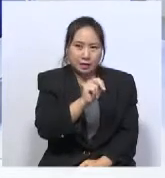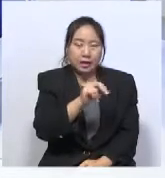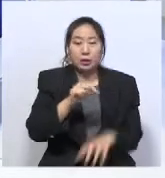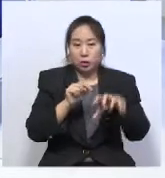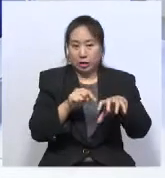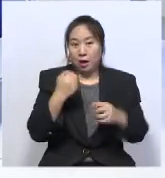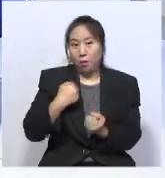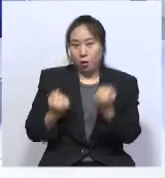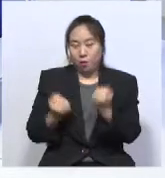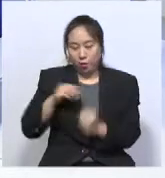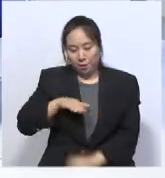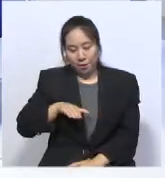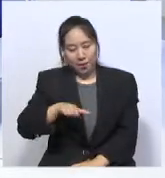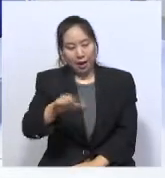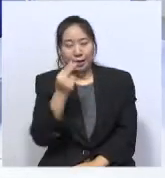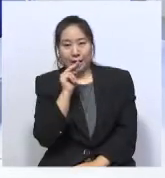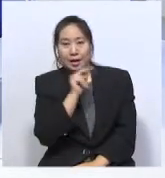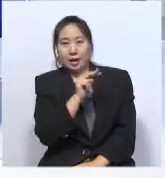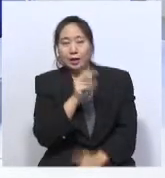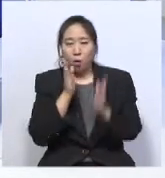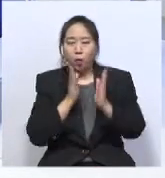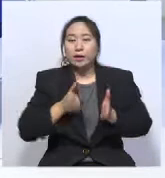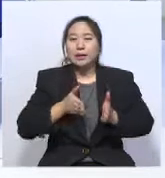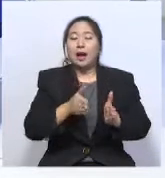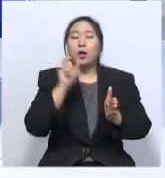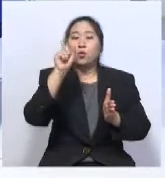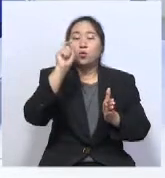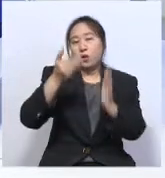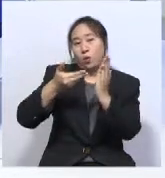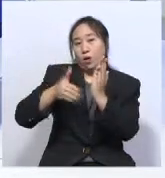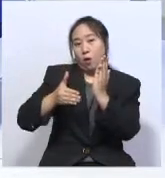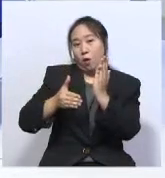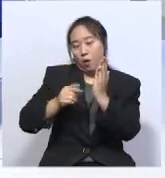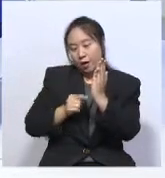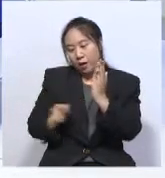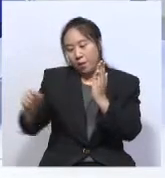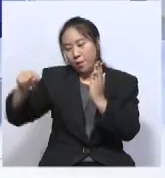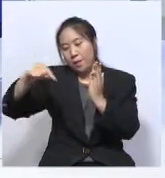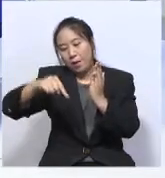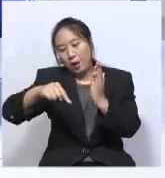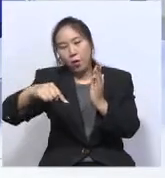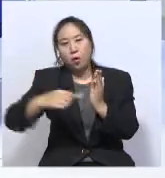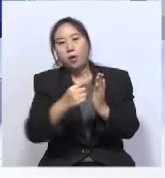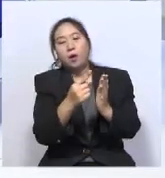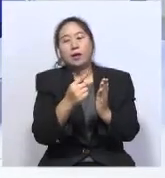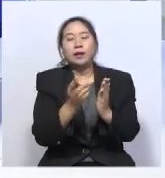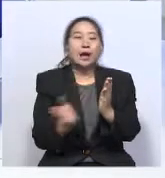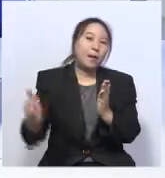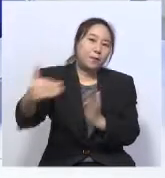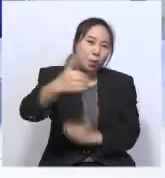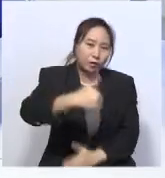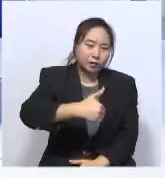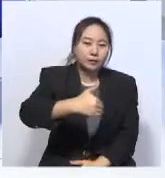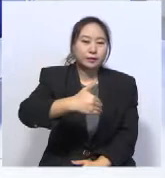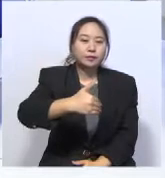ราขับรถผ่านนะครับจะเห็นว่าคนที่ใช้มอเตอร์เวย์จากฝั่งตะวันออกแล้วก็มาลงที่ถนนพหลโยธินเพื่อจะไปกลับรถบริเว